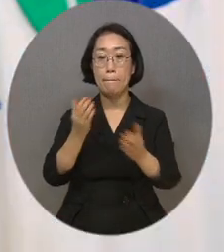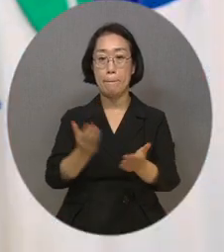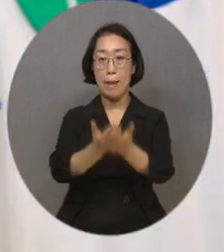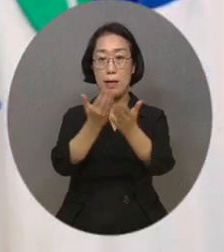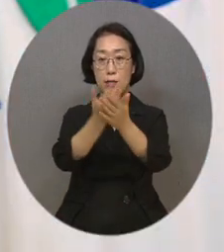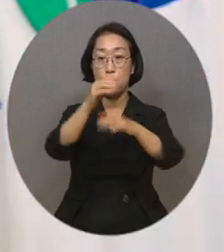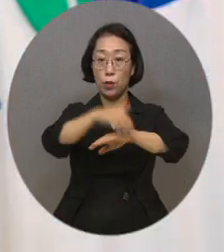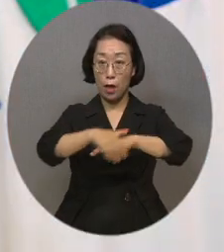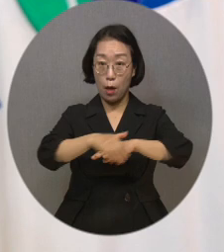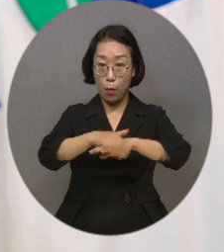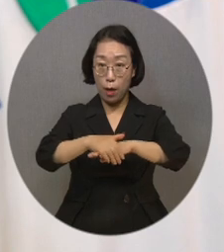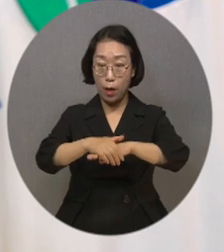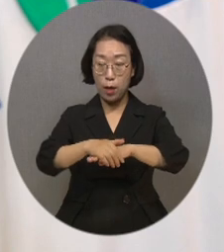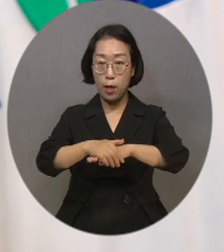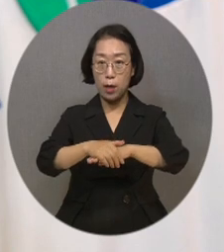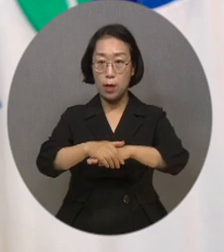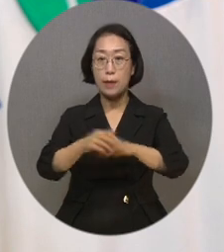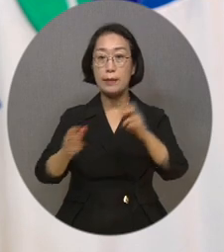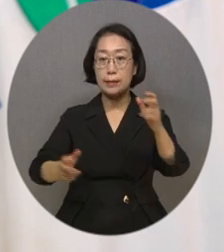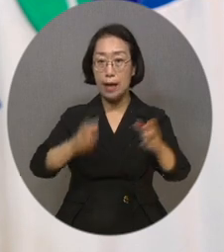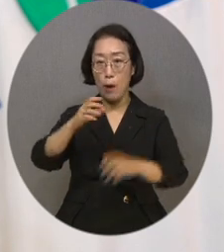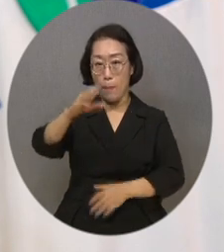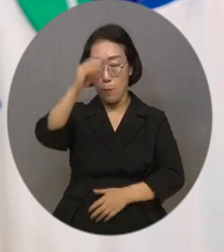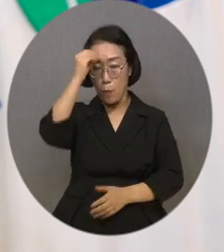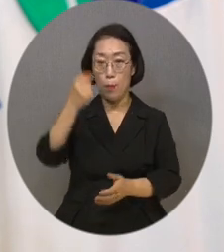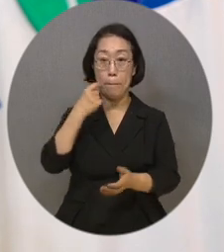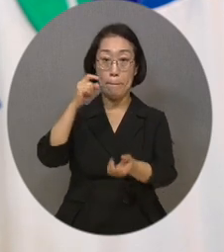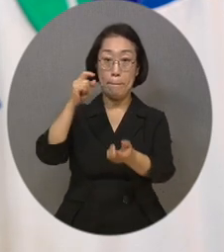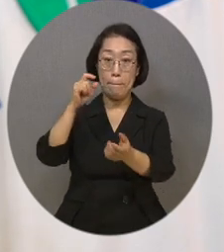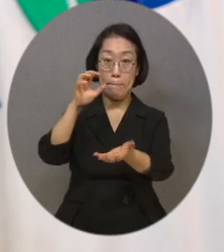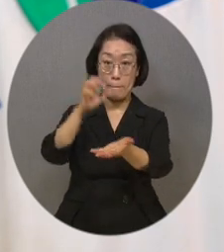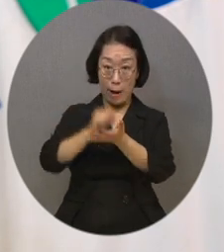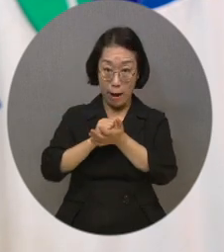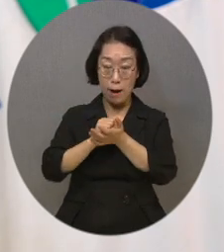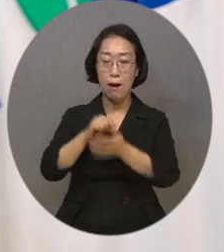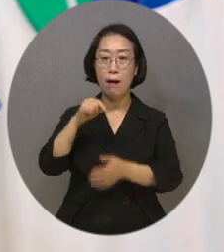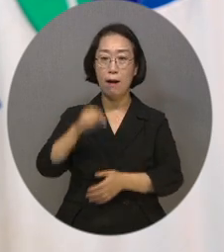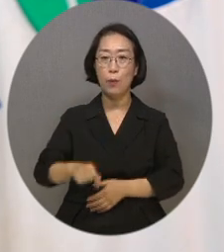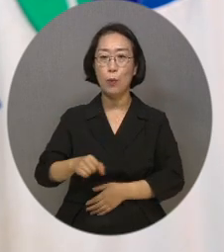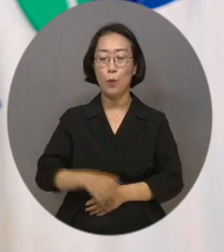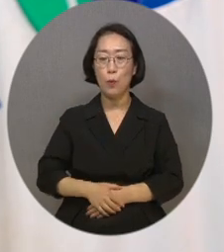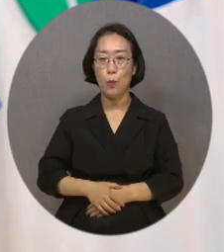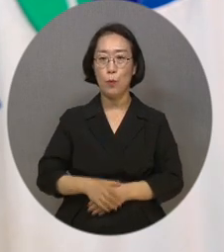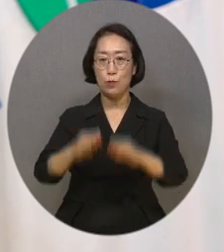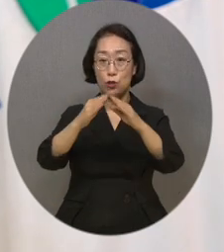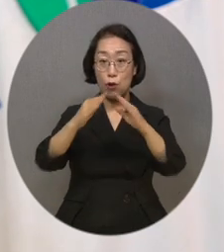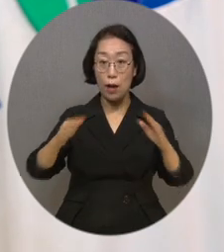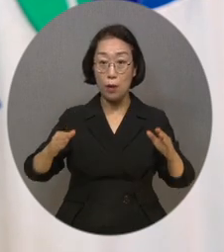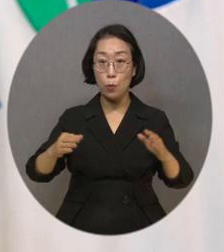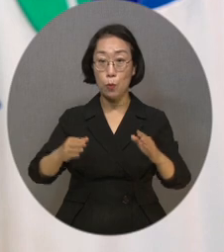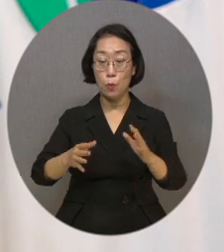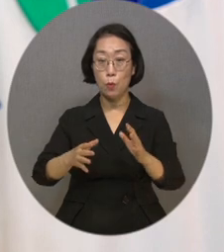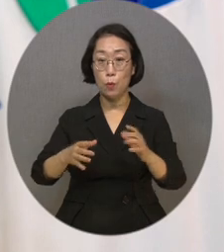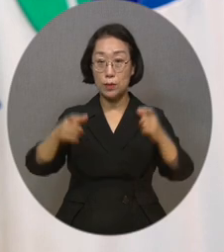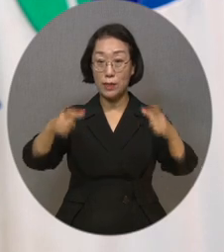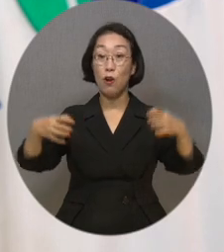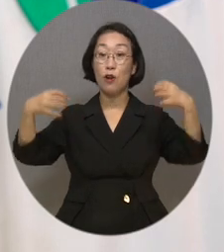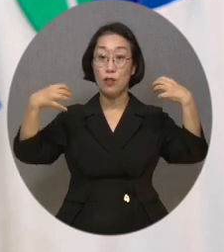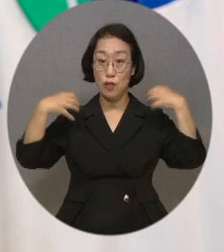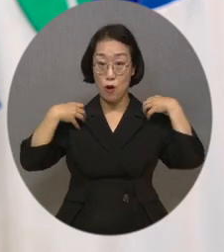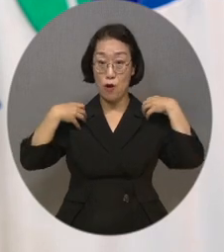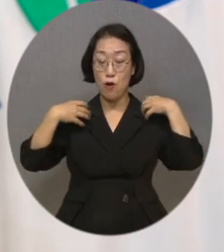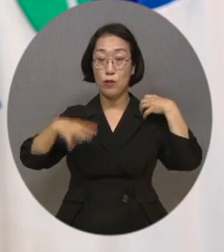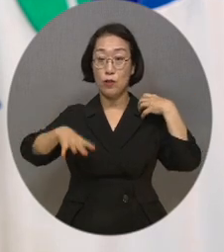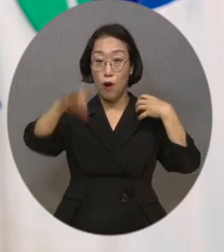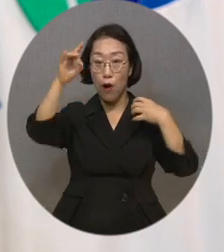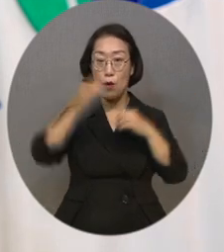시행하는 사업들을 저희가 따왔고요. 이와 함께 이제 전라북도 도청에서 금년도에 처음으로 시도하는